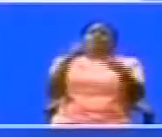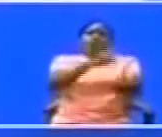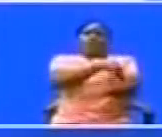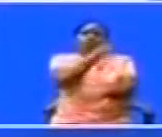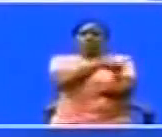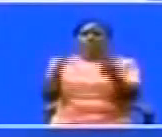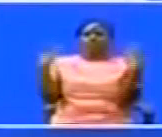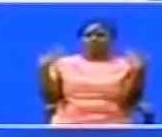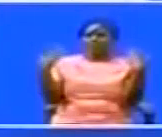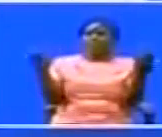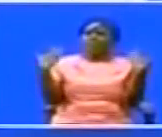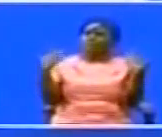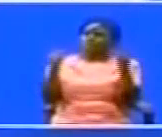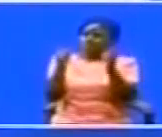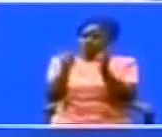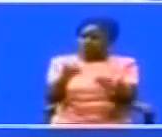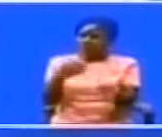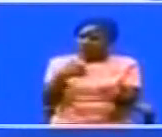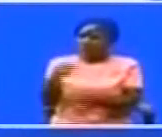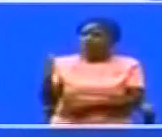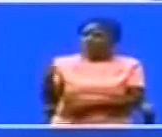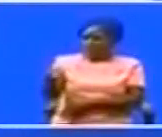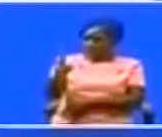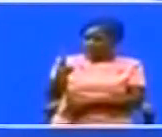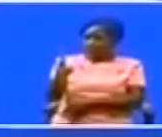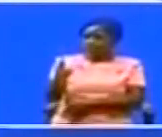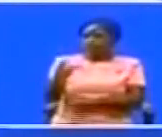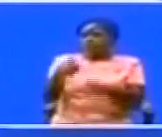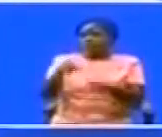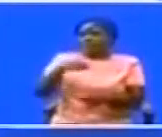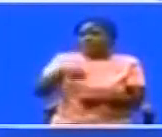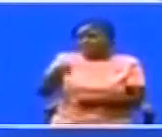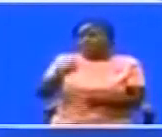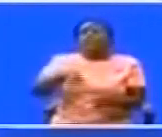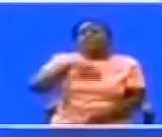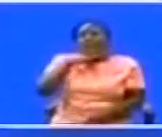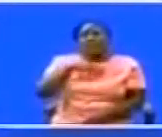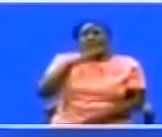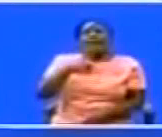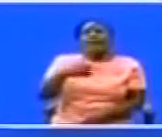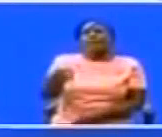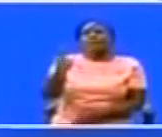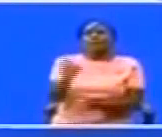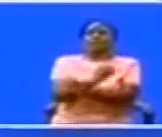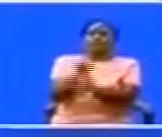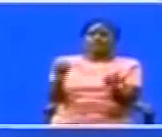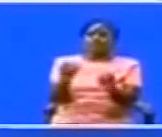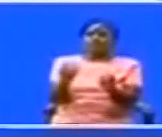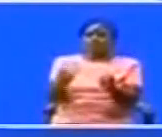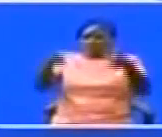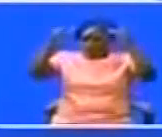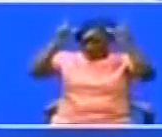Meru. Ingekuwa wa Meru wangekuwa na silaha wangiwana, lakini kazi ya wa Meru ni kuuawa na ng'ombe zao kwenda. Ng'ombe zetu chilienda